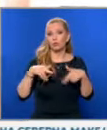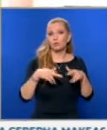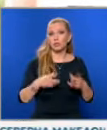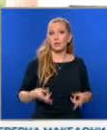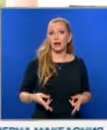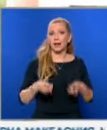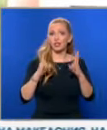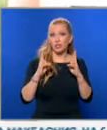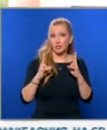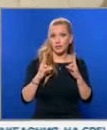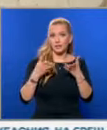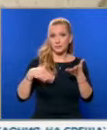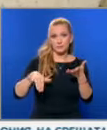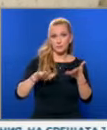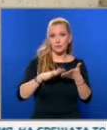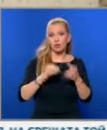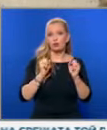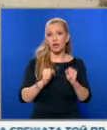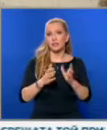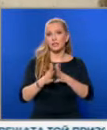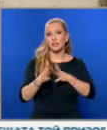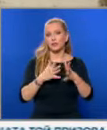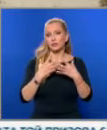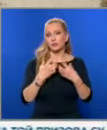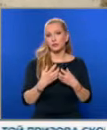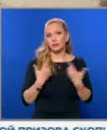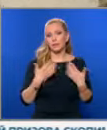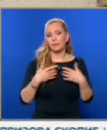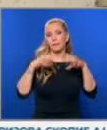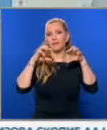или кардинални решения за безводието в региона, очакванията на хората са да има валежи.